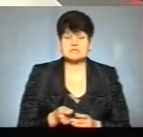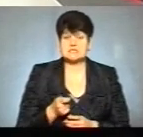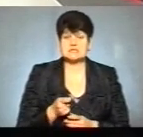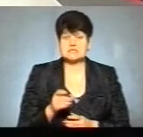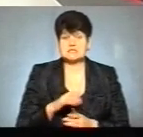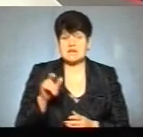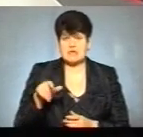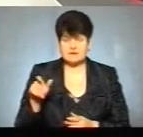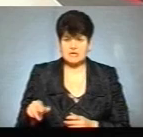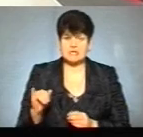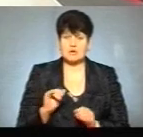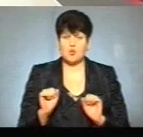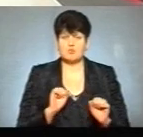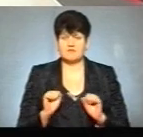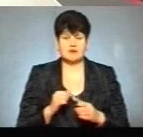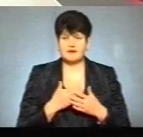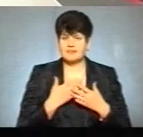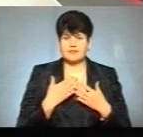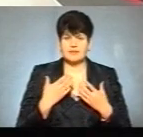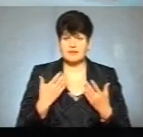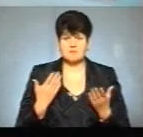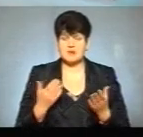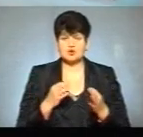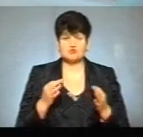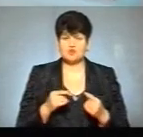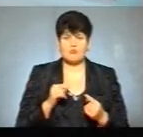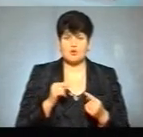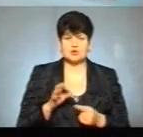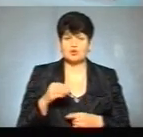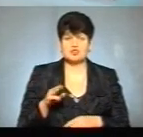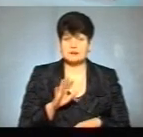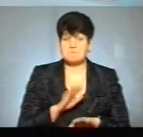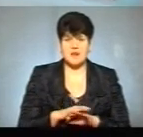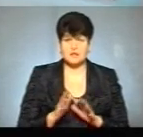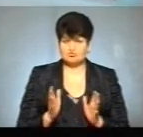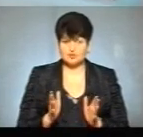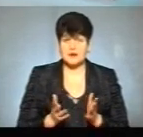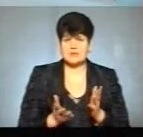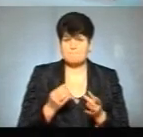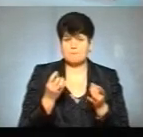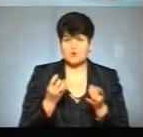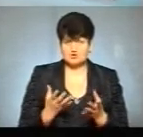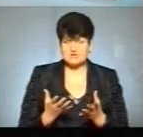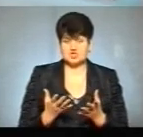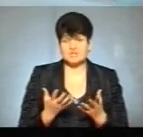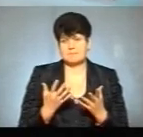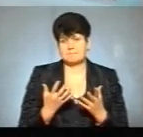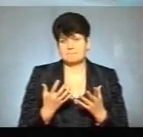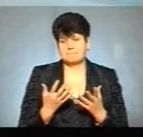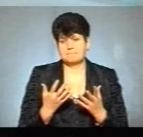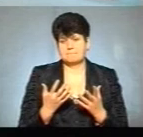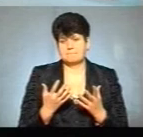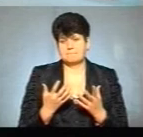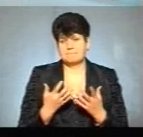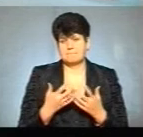і управління. Тобто, я не маю нічого проти Ощадбанку, але просто простіший на то механізм і